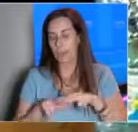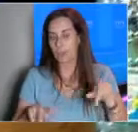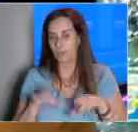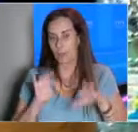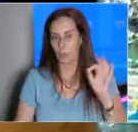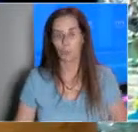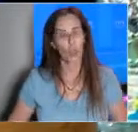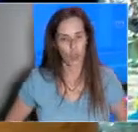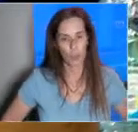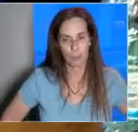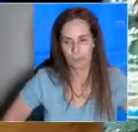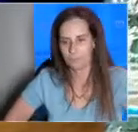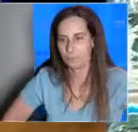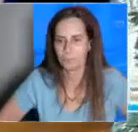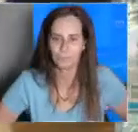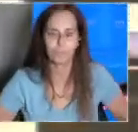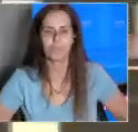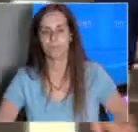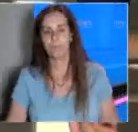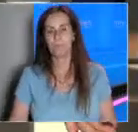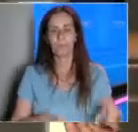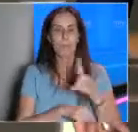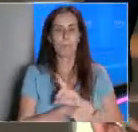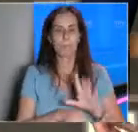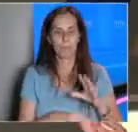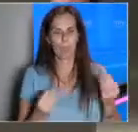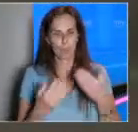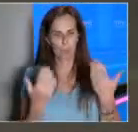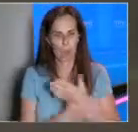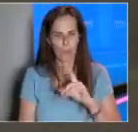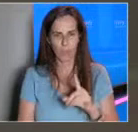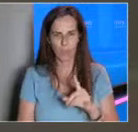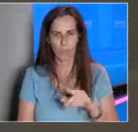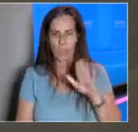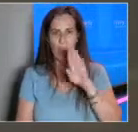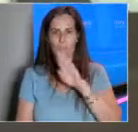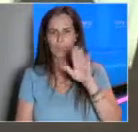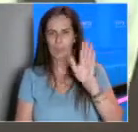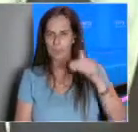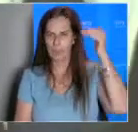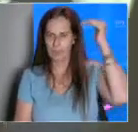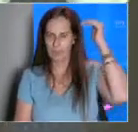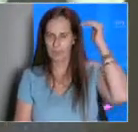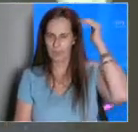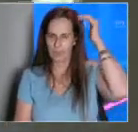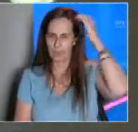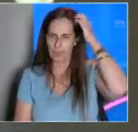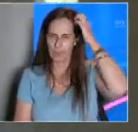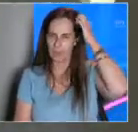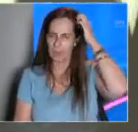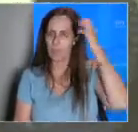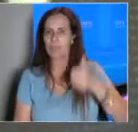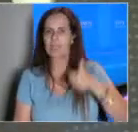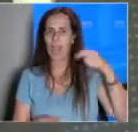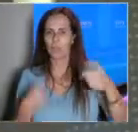תודה רבה לך, עובד יחזקאל. תודה רבה גם לך, עידן. בינתיים ידיעה שמגיעה ממש עכשיו, גם ראש הממשלה נתניהו וגם שר התרבות חילי